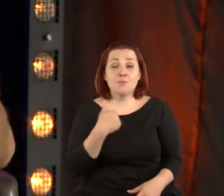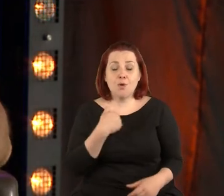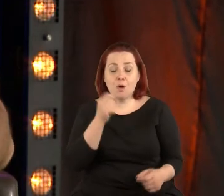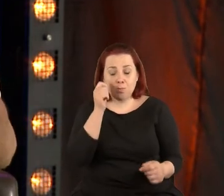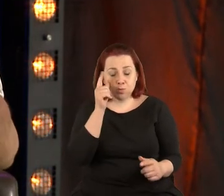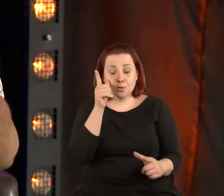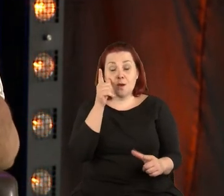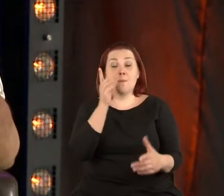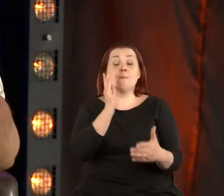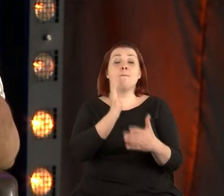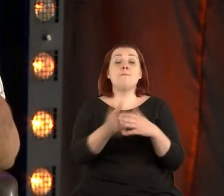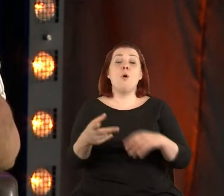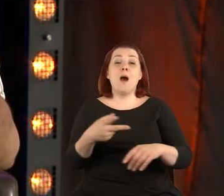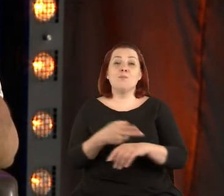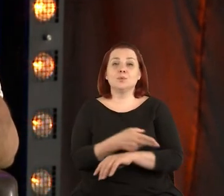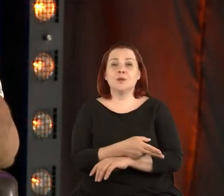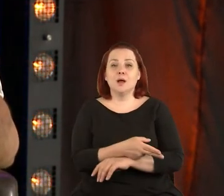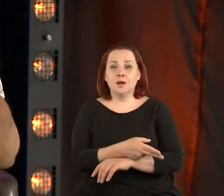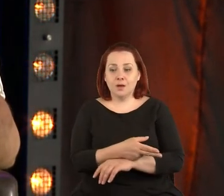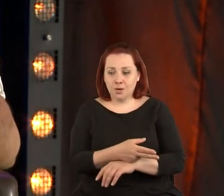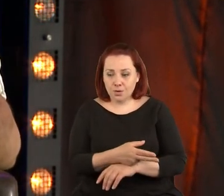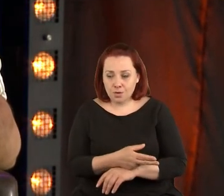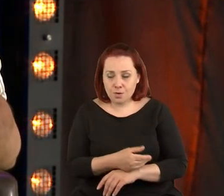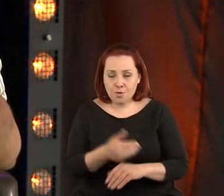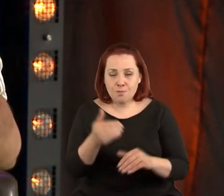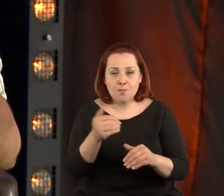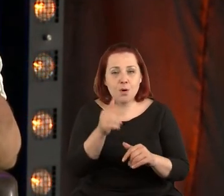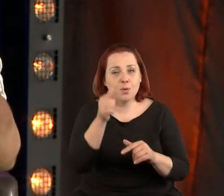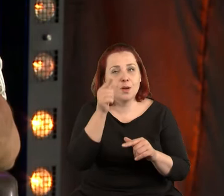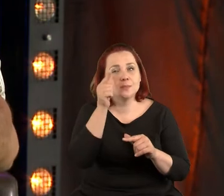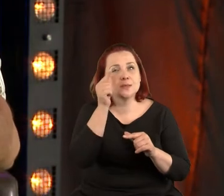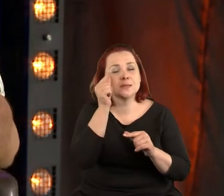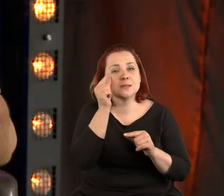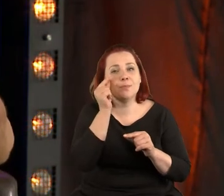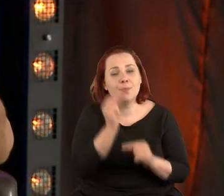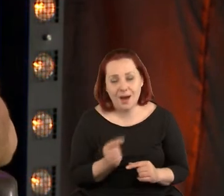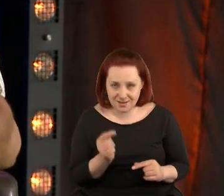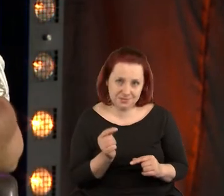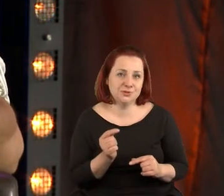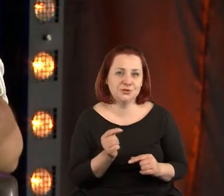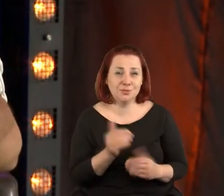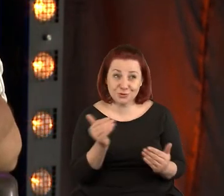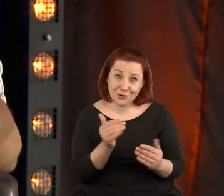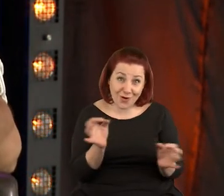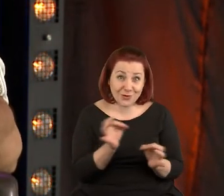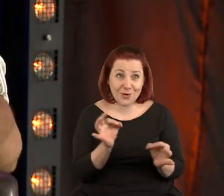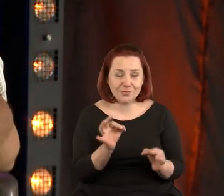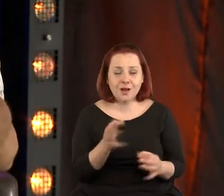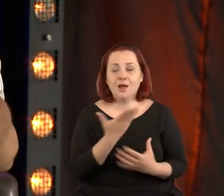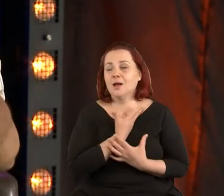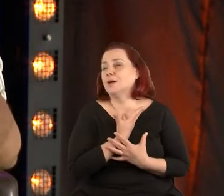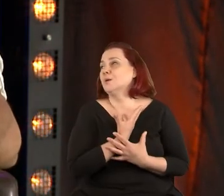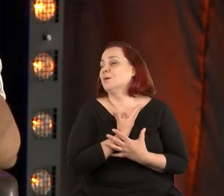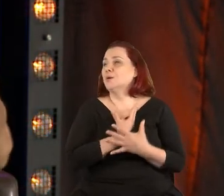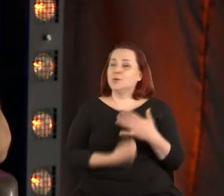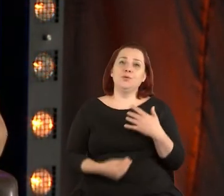obudziłem się tak już po amputacji, to w końcu mogłem się wyspać. I powiem, to może to jest straszne, tak, ale taka, kurde, taka normalna